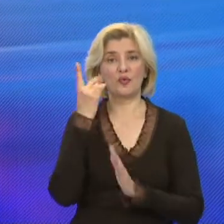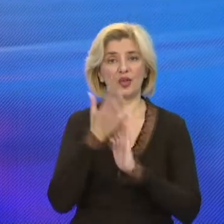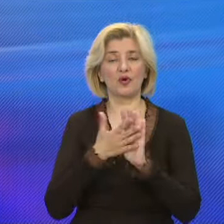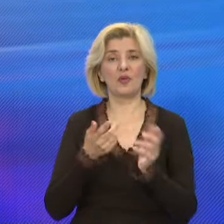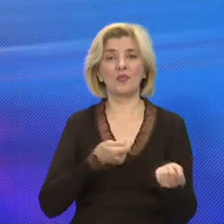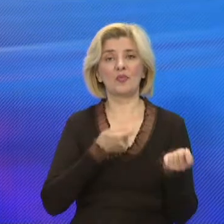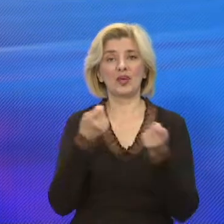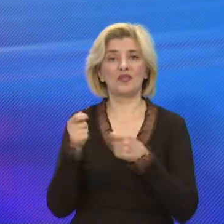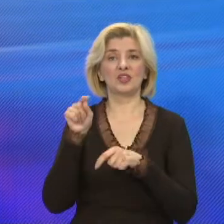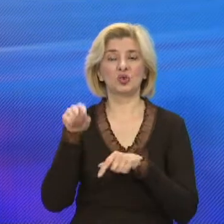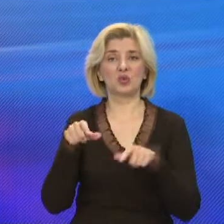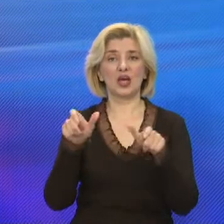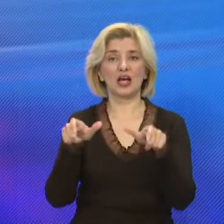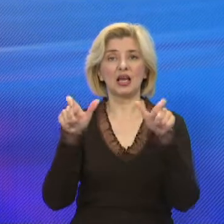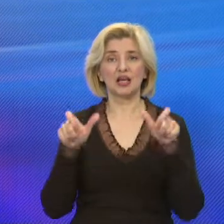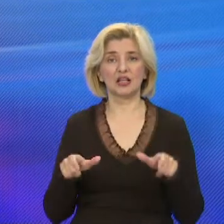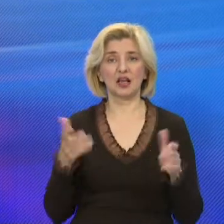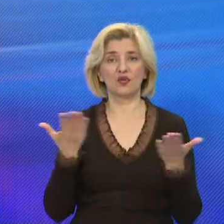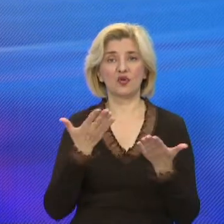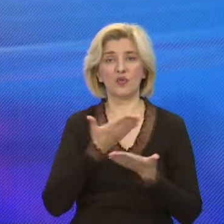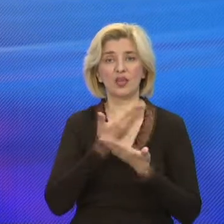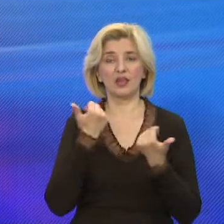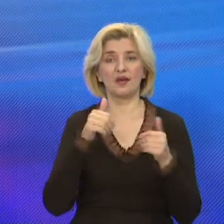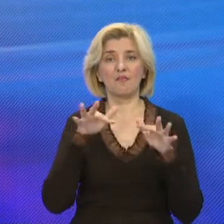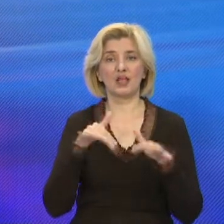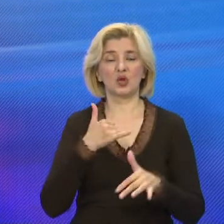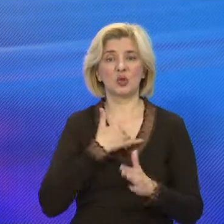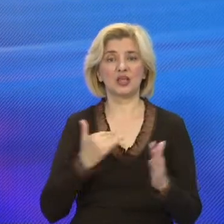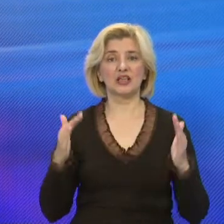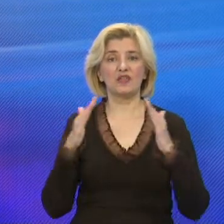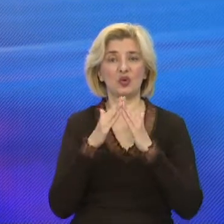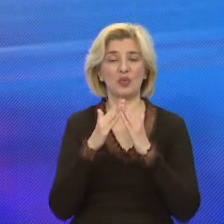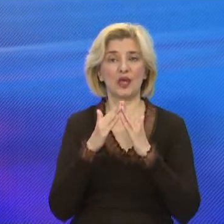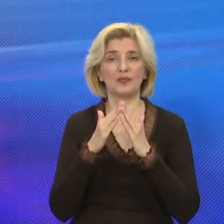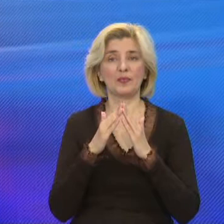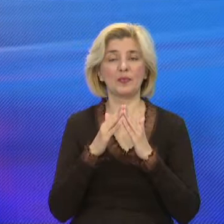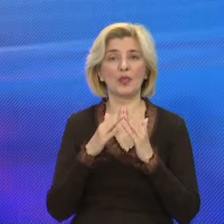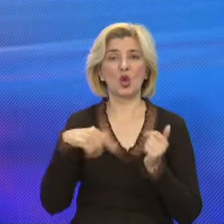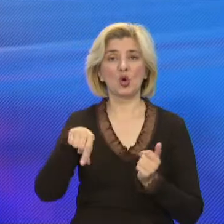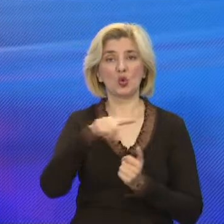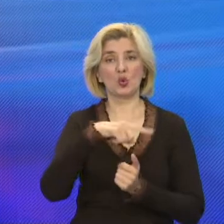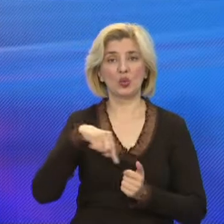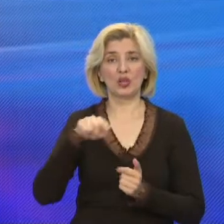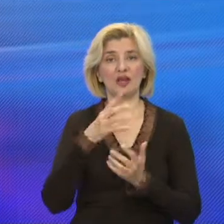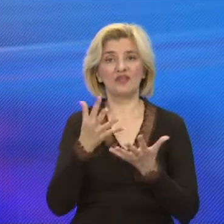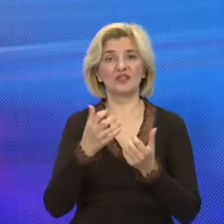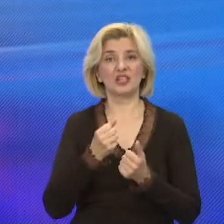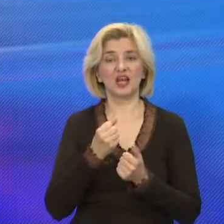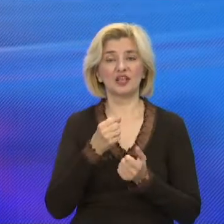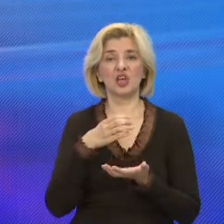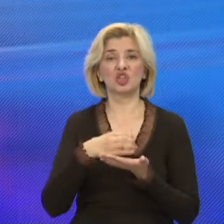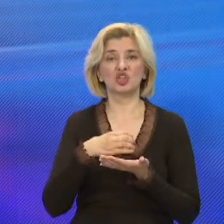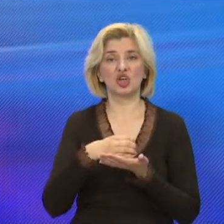привезти сюда кресло, да. Которому не хватает места у нас в доме. Да. Вот, круглое. Взять чашечку